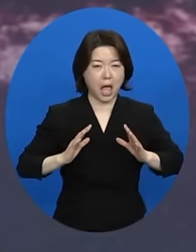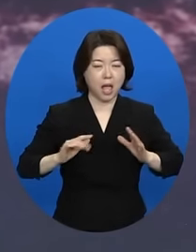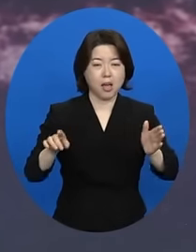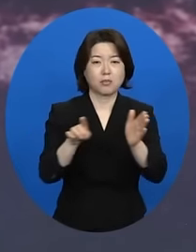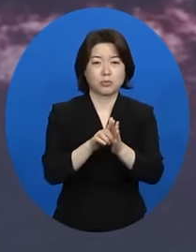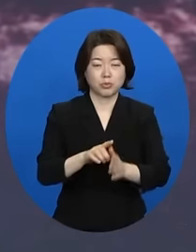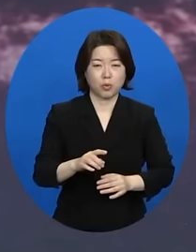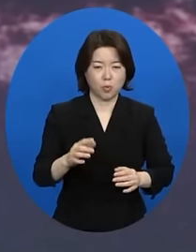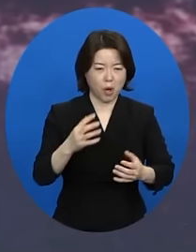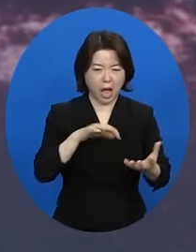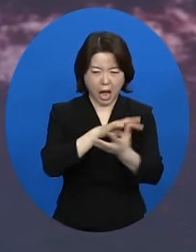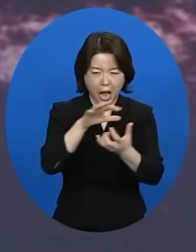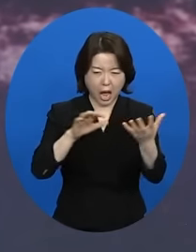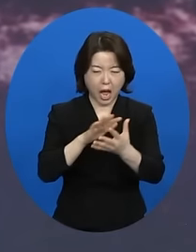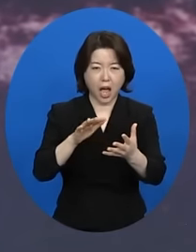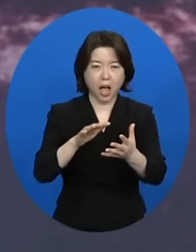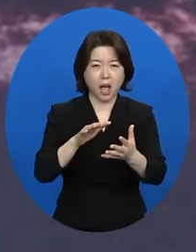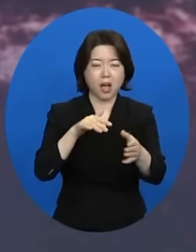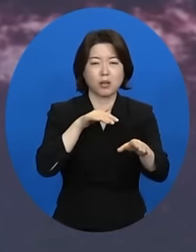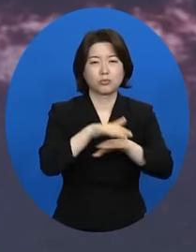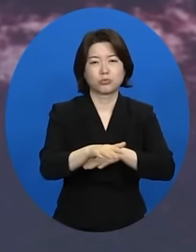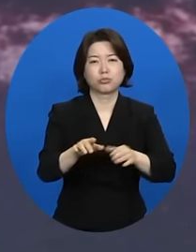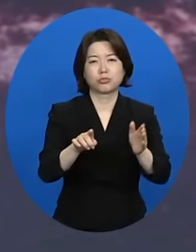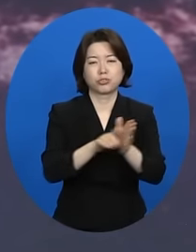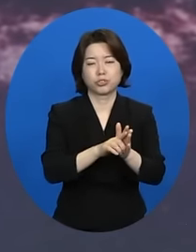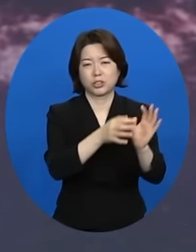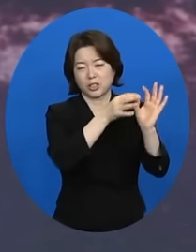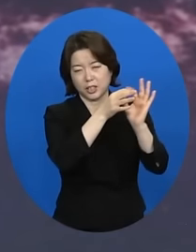거예요. 근데 교회는 어떻습니까? 교회에도요,